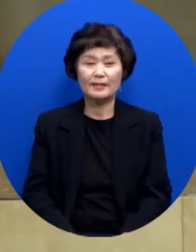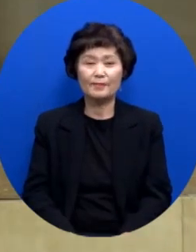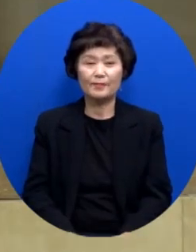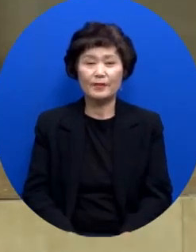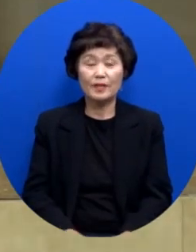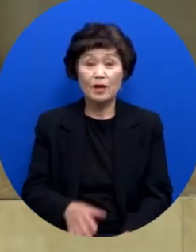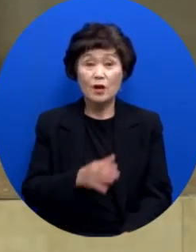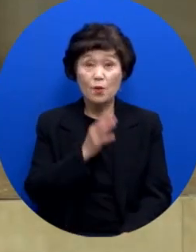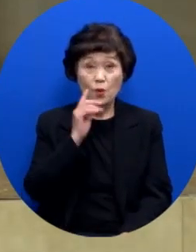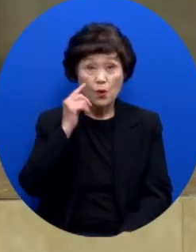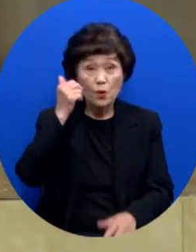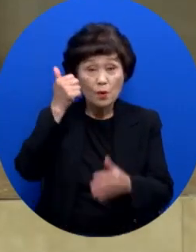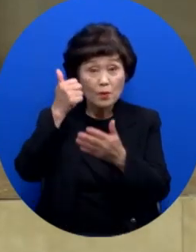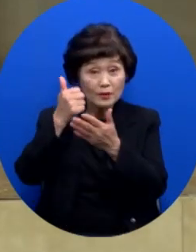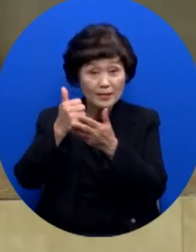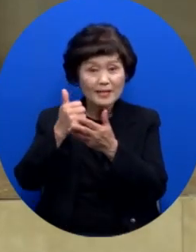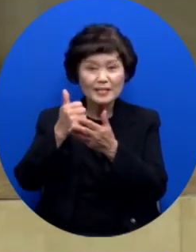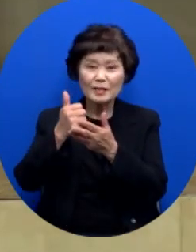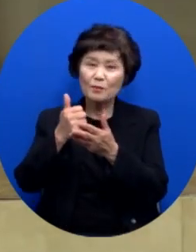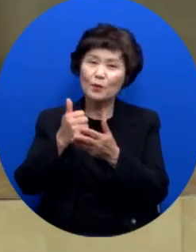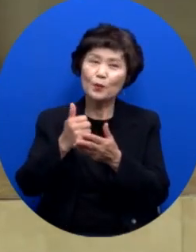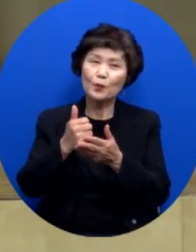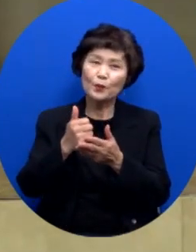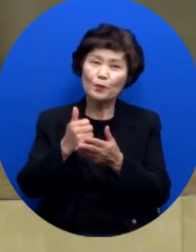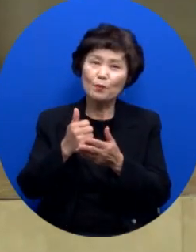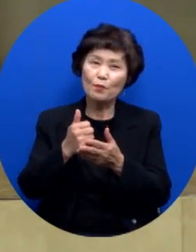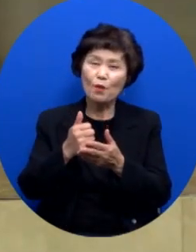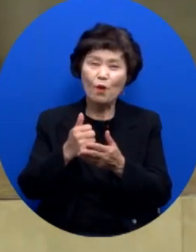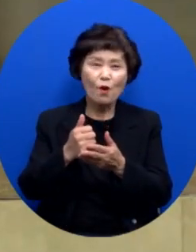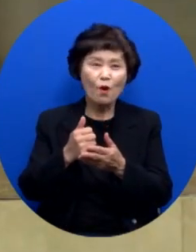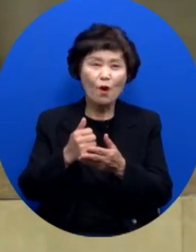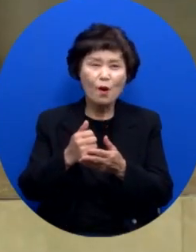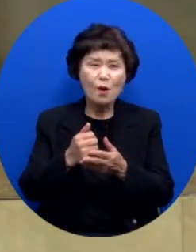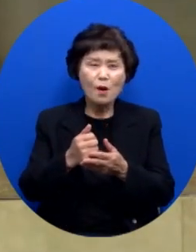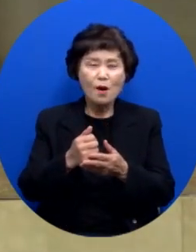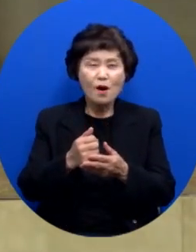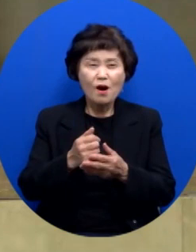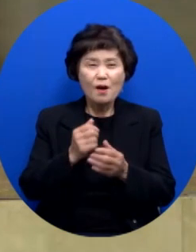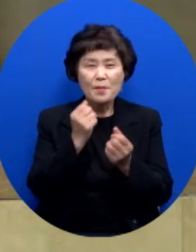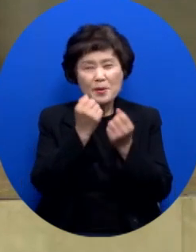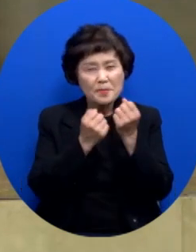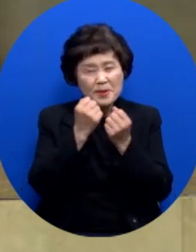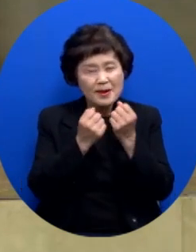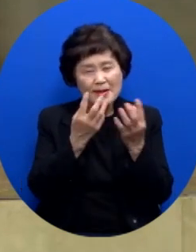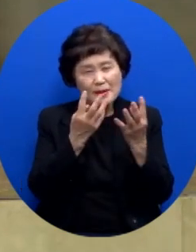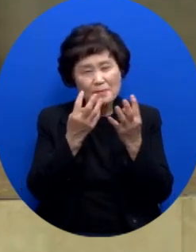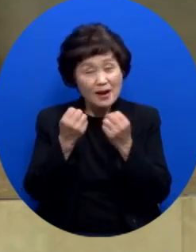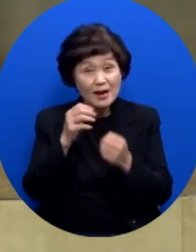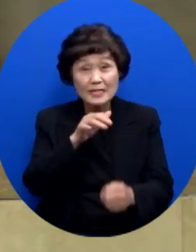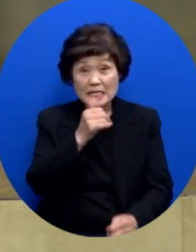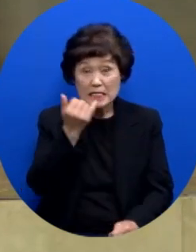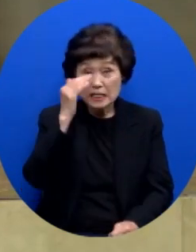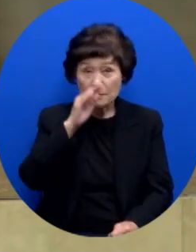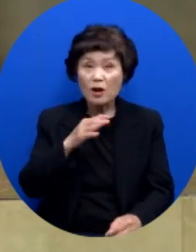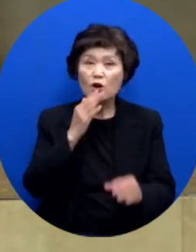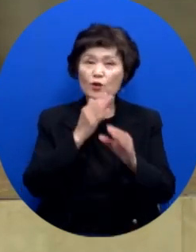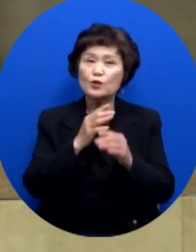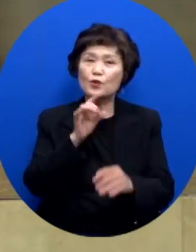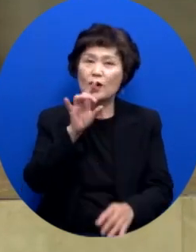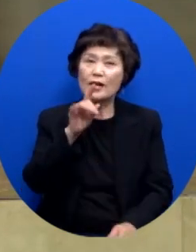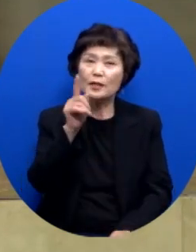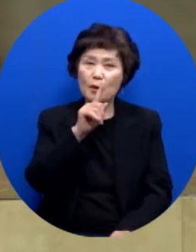원로 목사님은 뭐 강조할 것들이 굉장히 많이 있습니다만은 그 중에 하나는